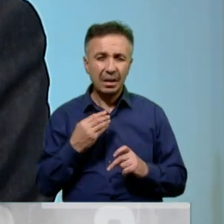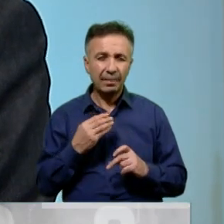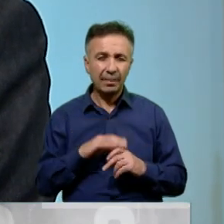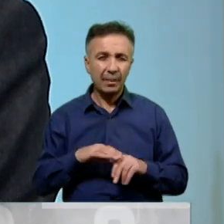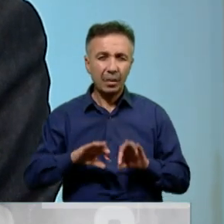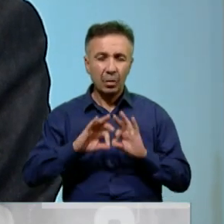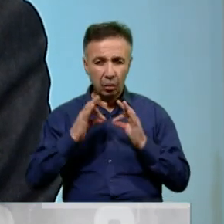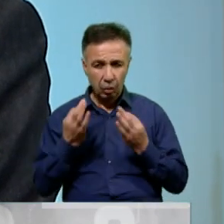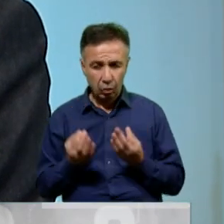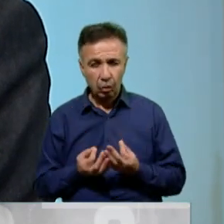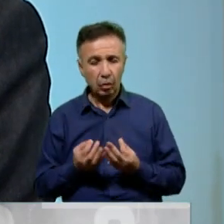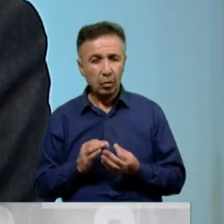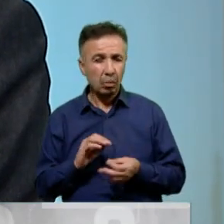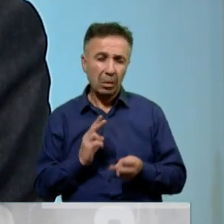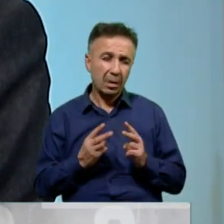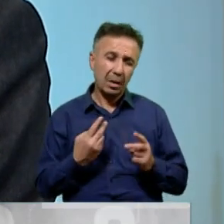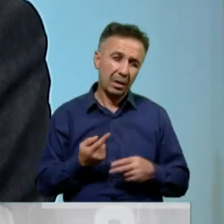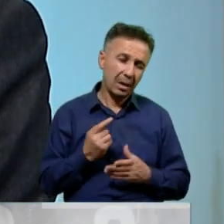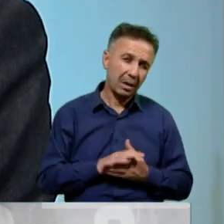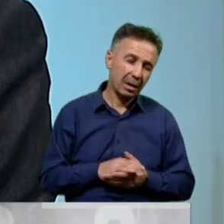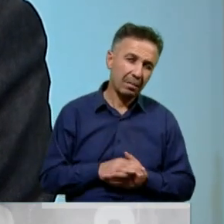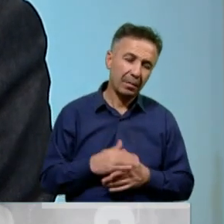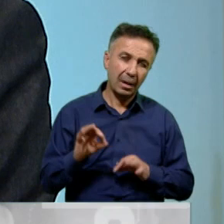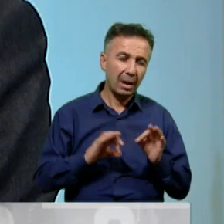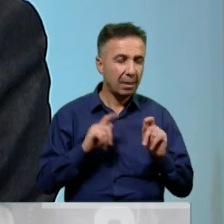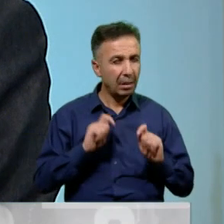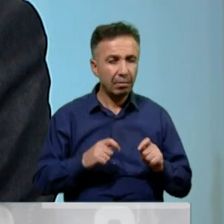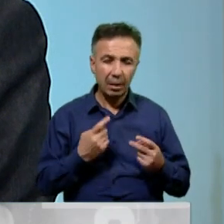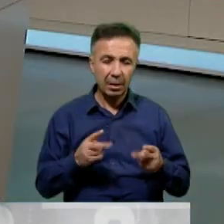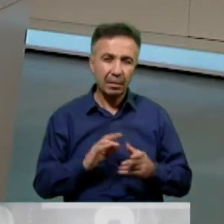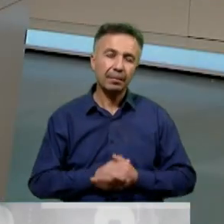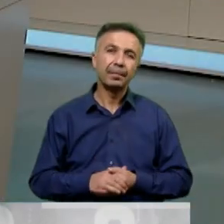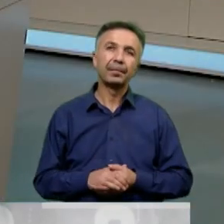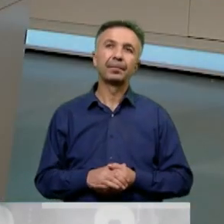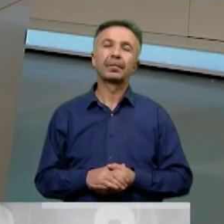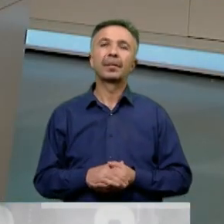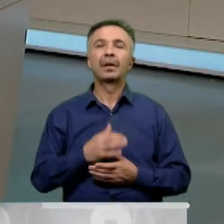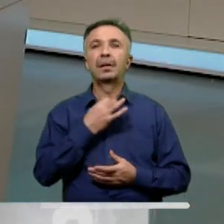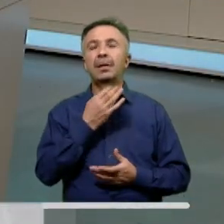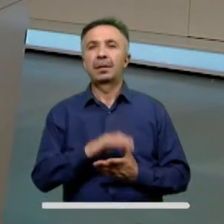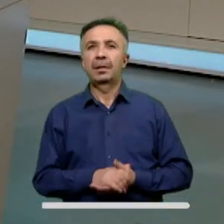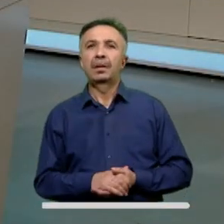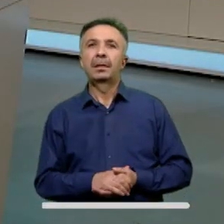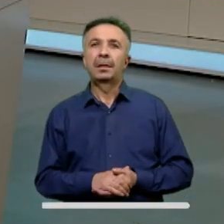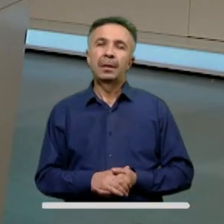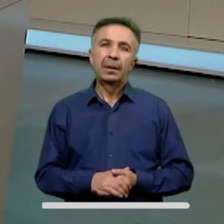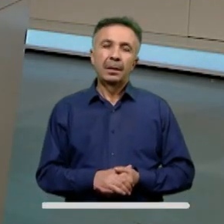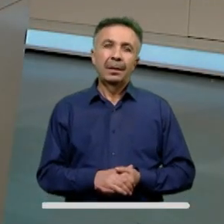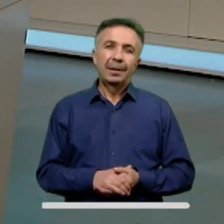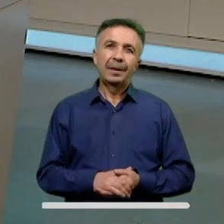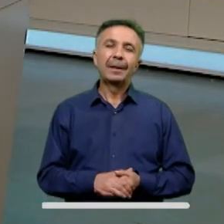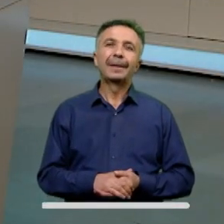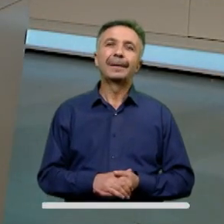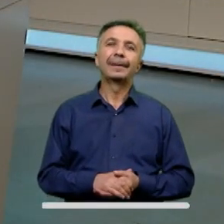bilmem başka şekillerde o eti değerlendirebilir. Eyvallah. Teşekkür ederiz hocam. Estağfurullah. İyi ki varsınız, iyi